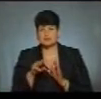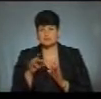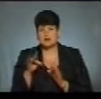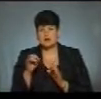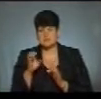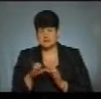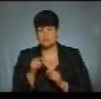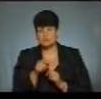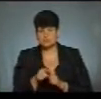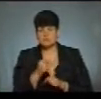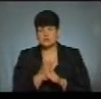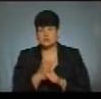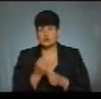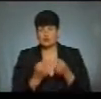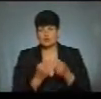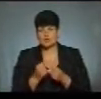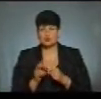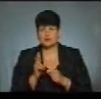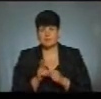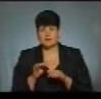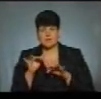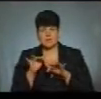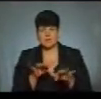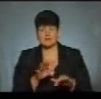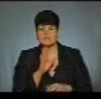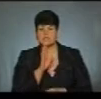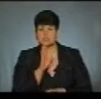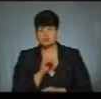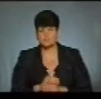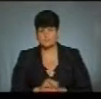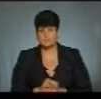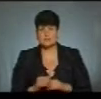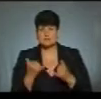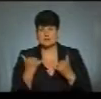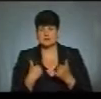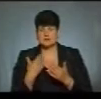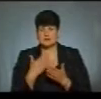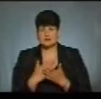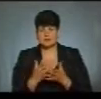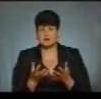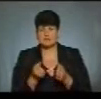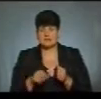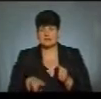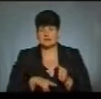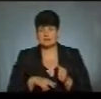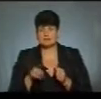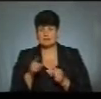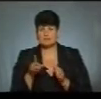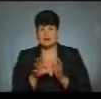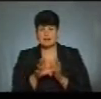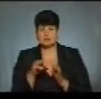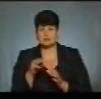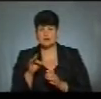Тут працює водій тролейбуса, який наїхав на жінку. Зараз ми знаходимося у приймальні директора «Тернопіль